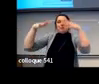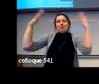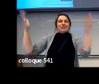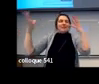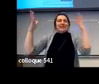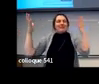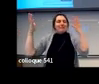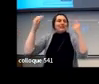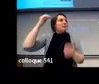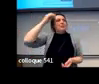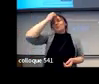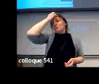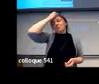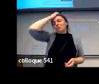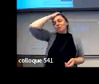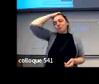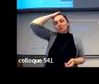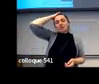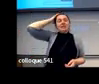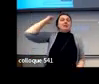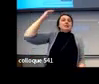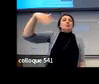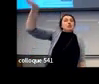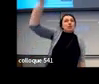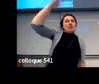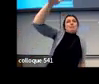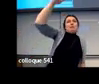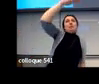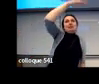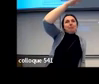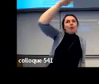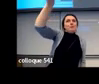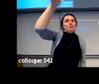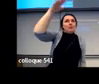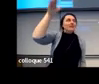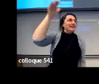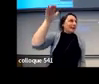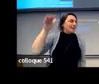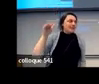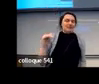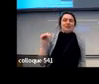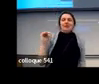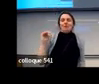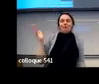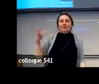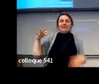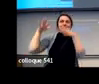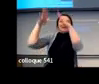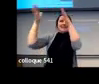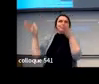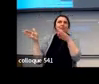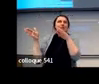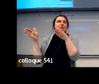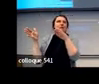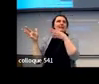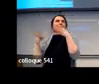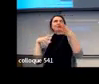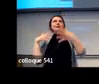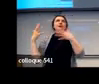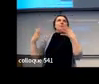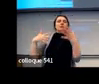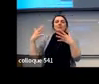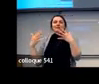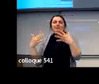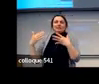la communauté qui a gravité autour du projet. Donc, chaque chapitre a ses propres auteurs clairement mentionnés, mais on voit que dans les métadonnées du